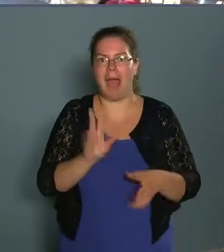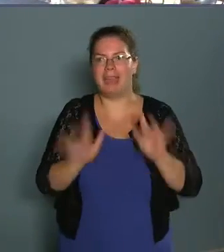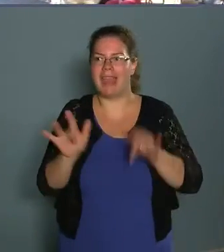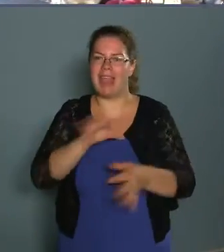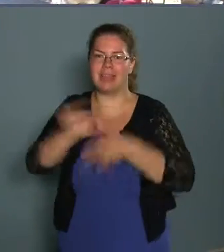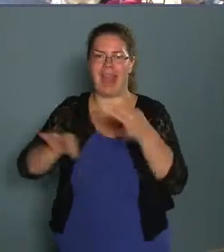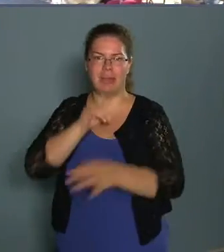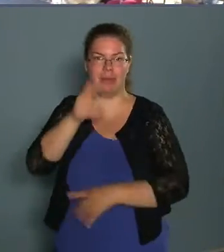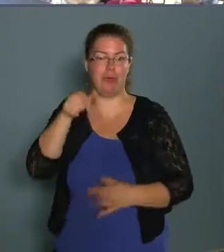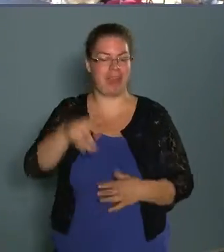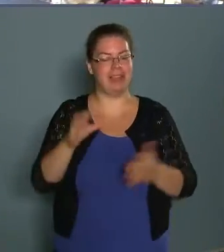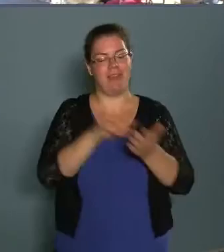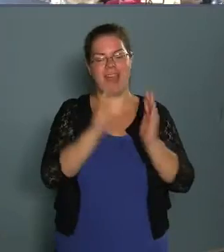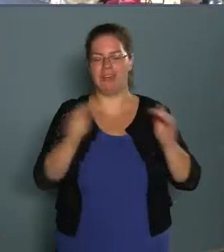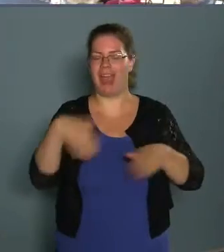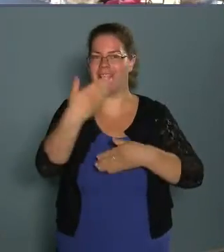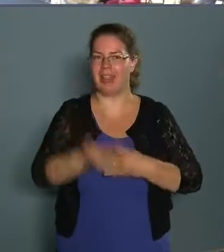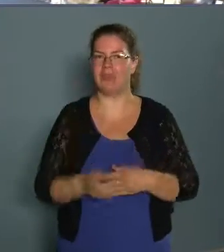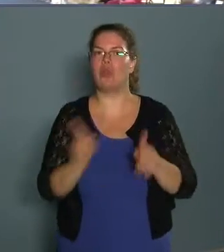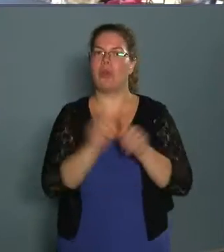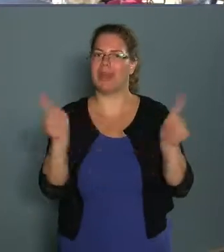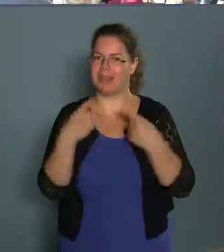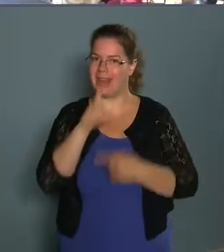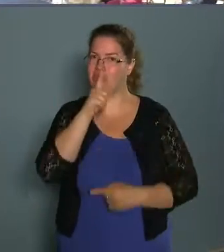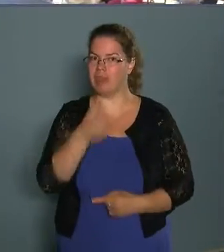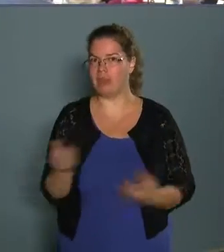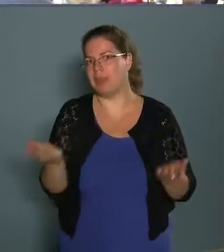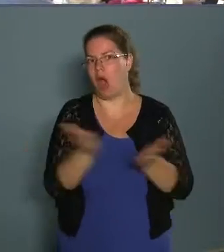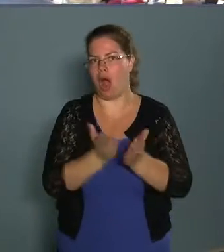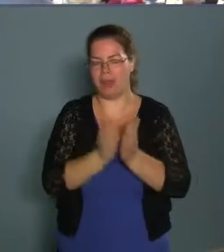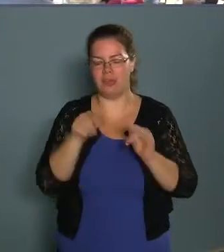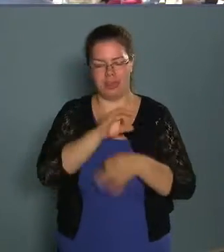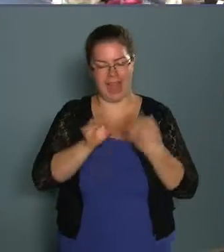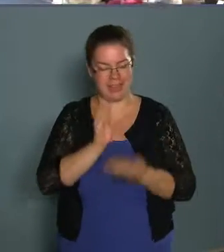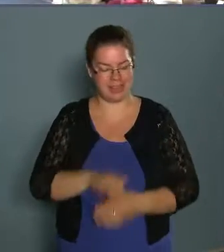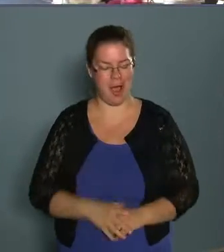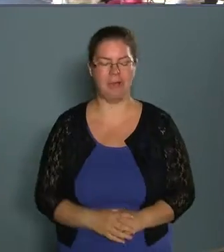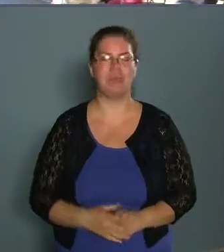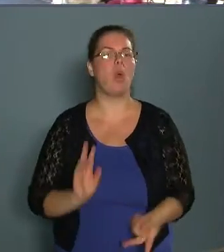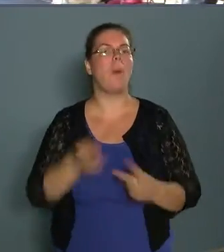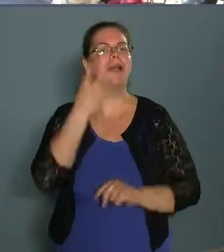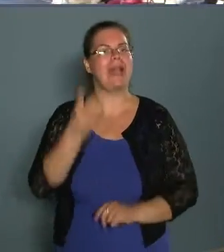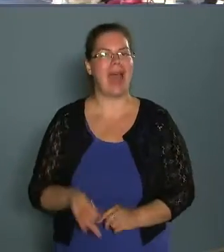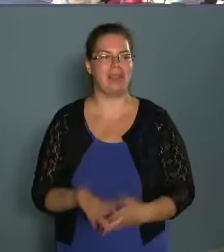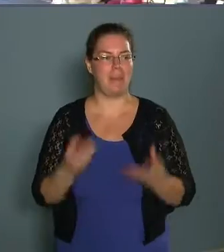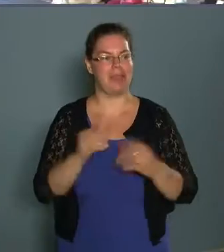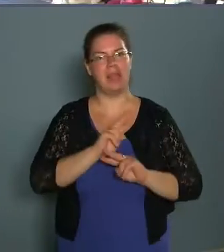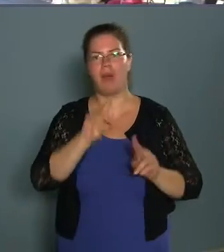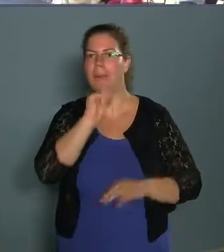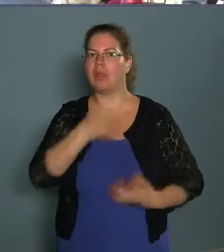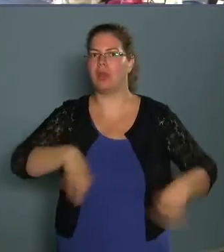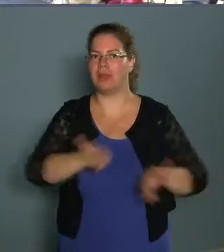itt a Városháza előtt, úgyhogy olyan muzsikát is fogunk játszani, ami erre alkalmas. Hogy látja, mennyire van Magyarországon, vagy akár